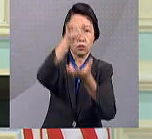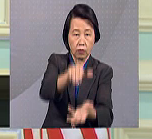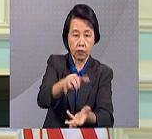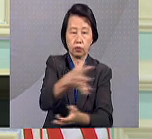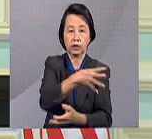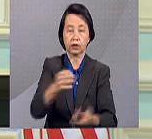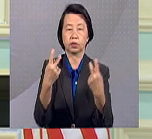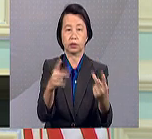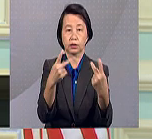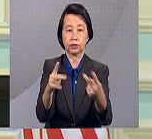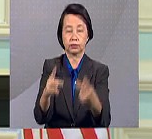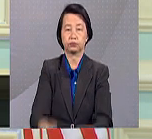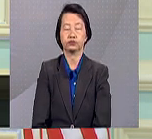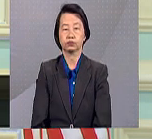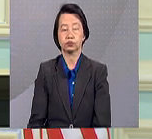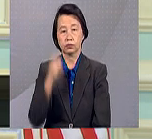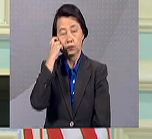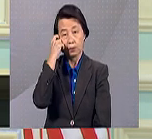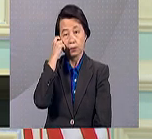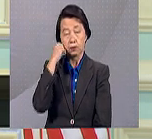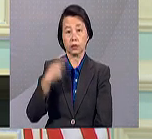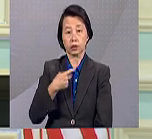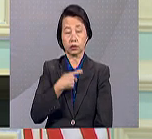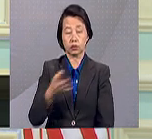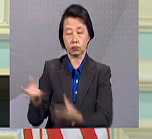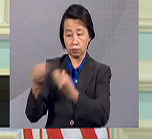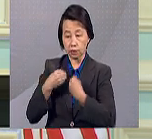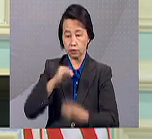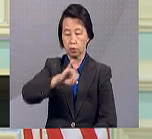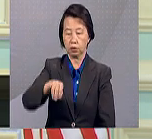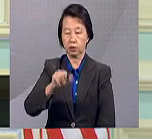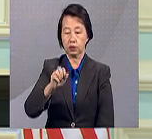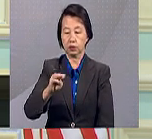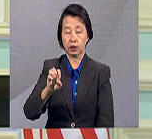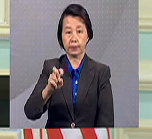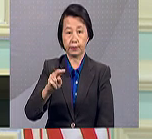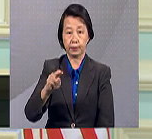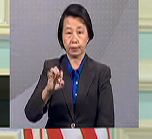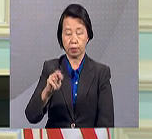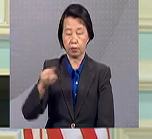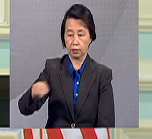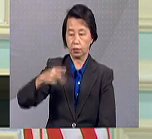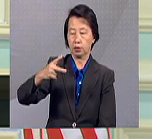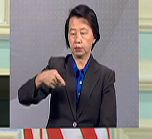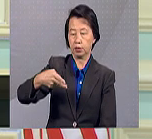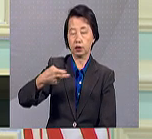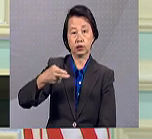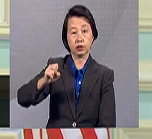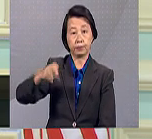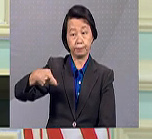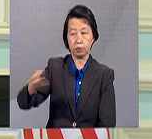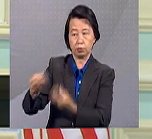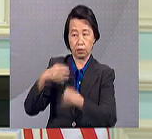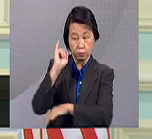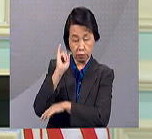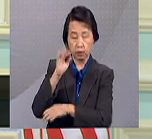dan peruncit. Kita diberi jaminan oleh pihak KPDN HEP